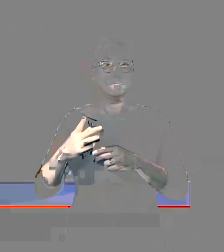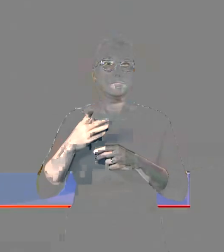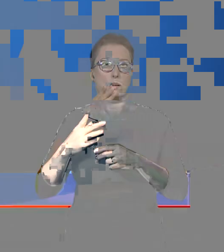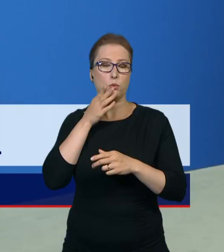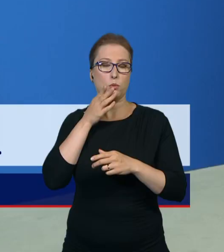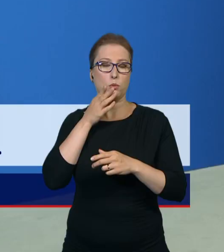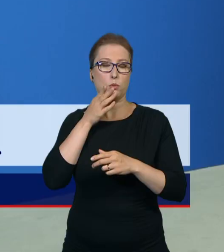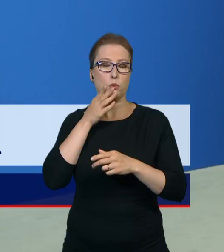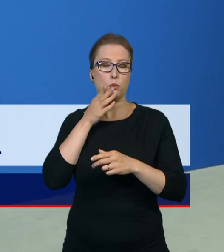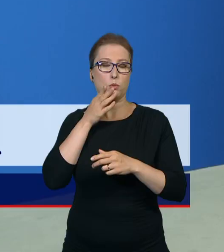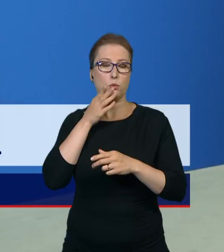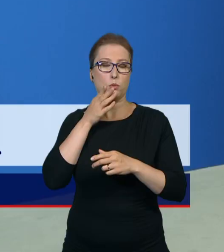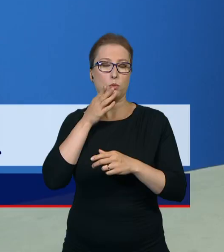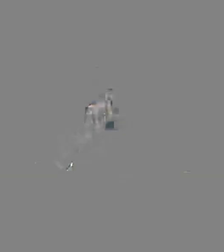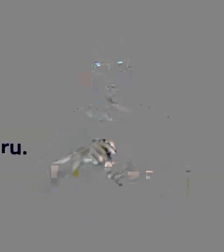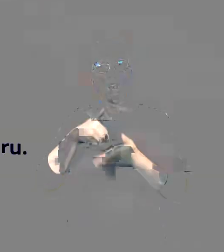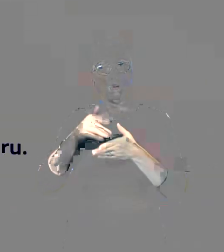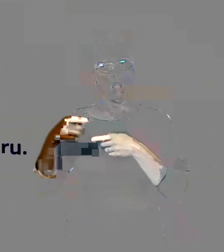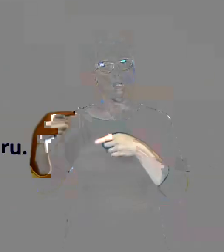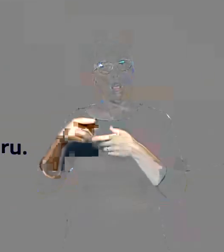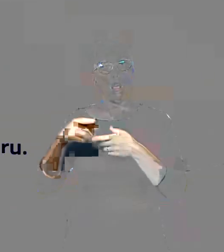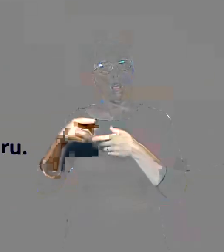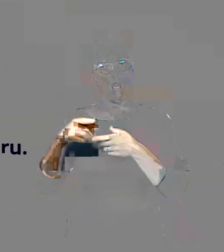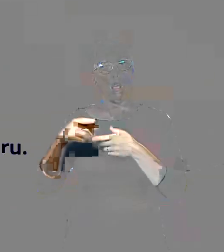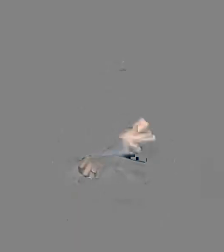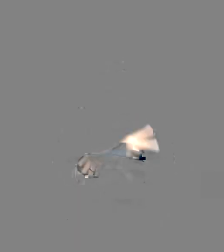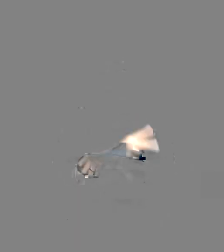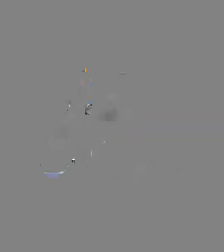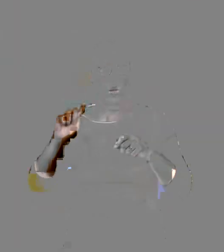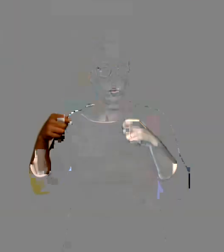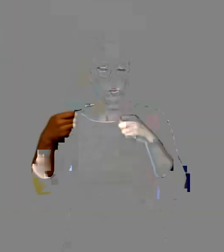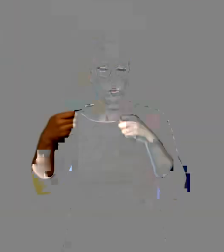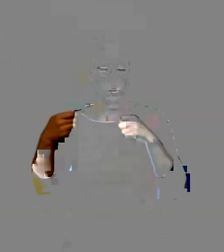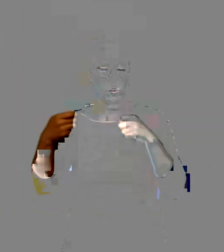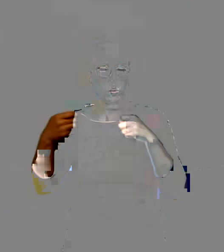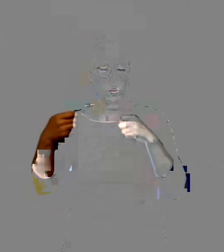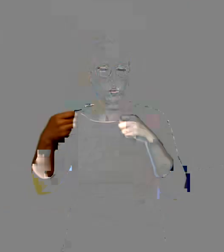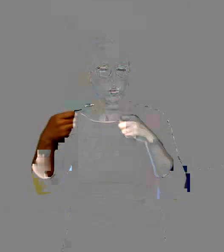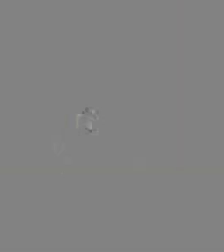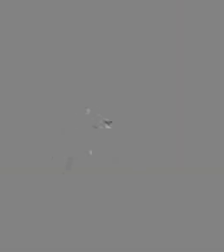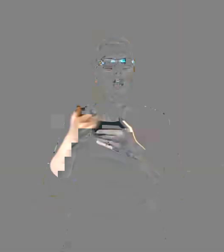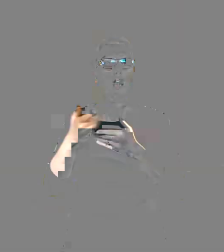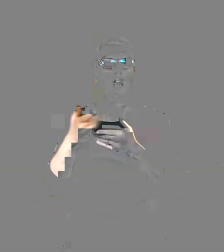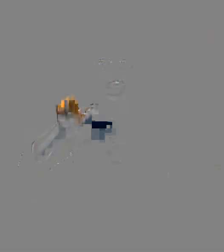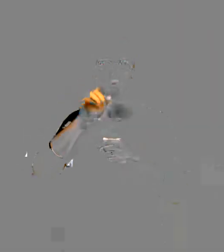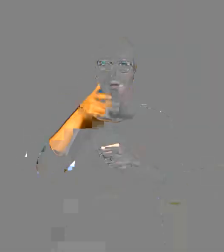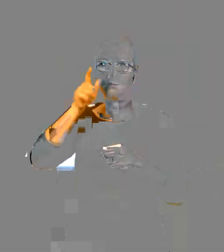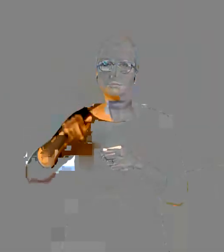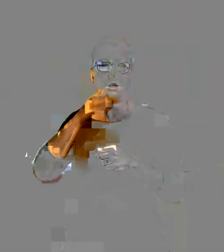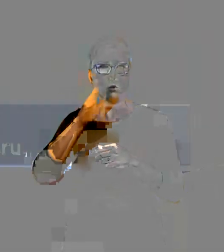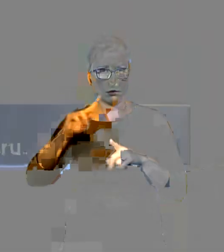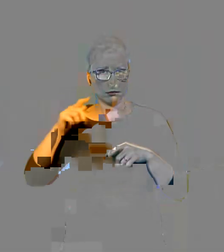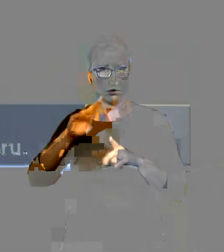vítězství to i při případném vítězství to i při against Europe I